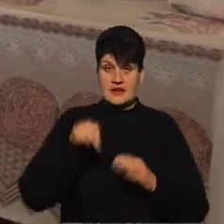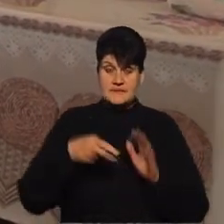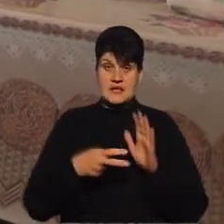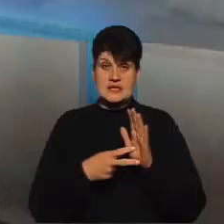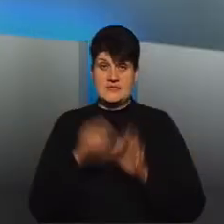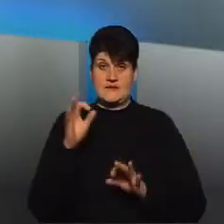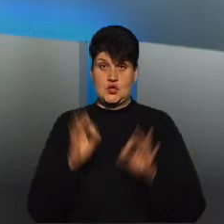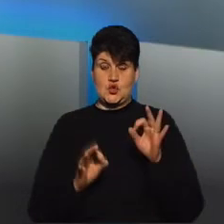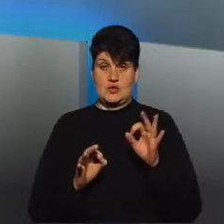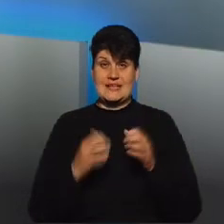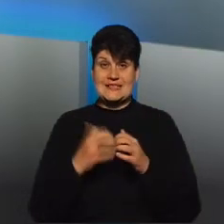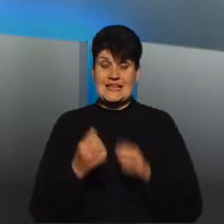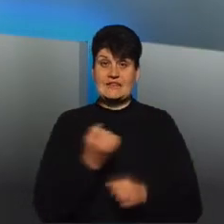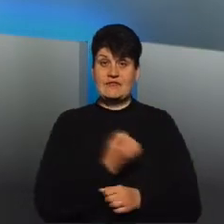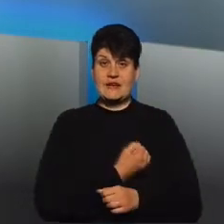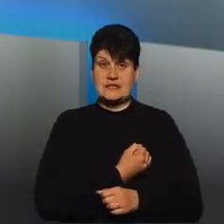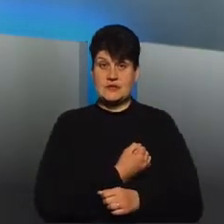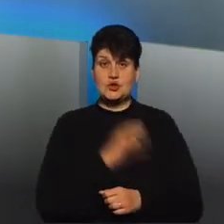2,7%, то серед вакцинованих –